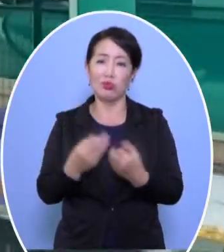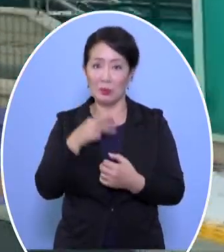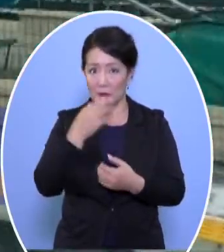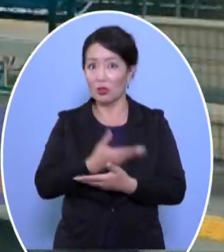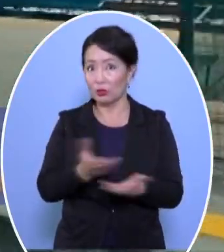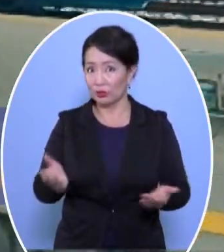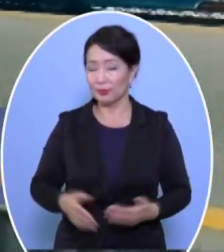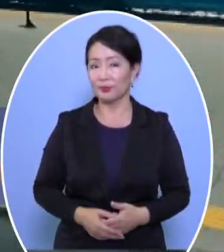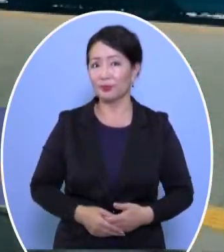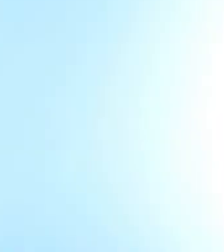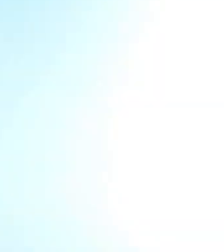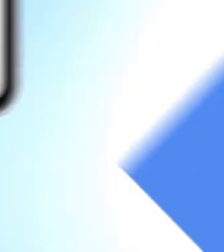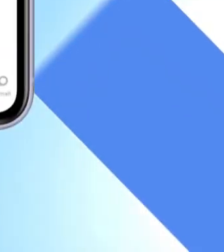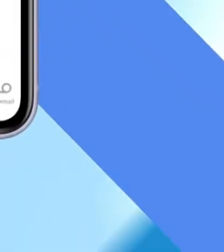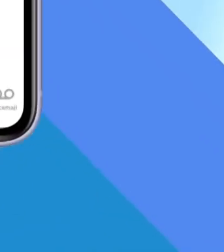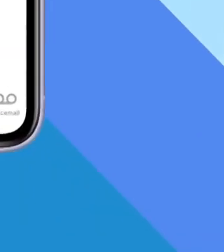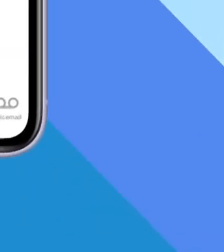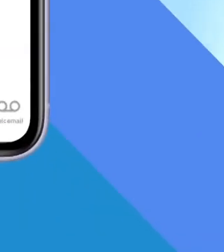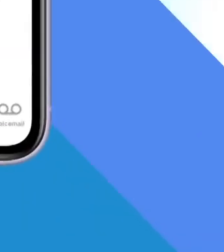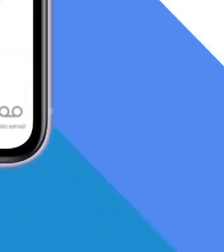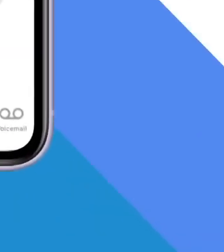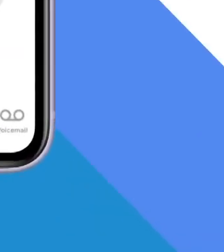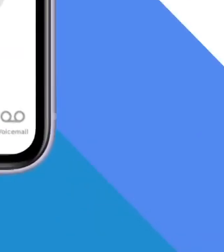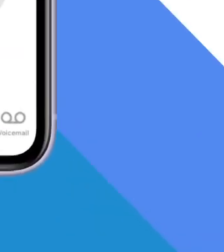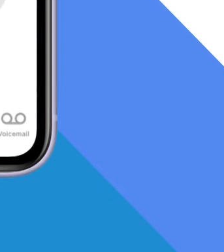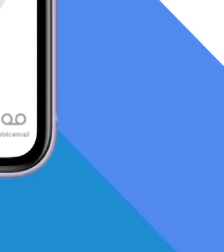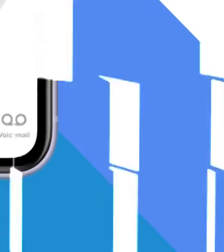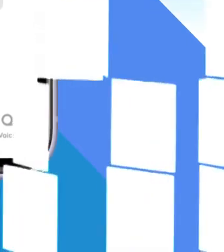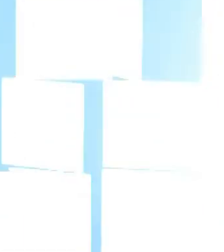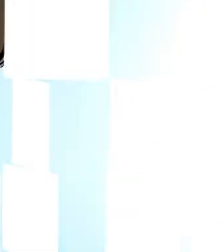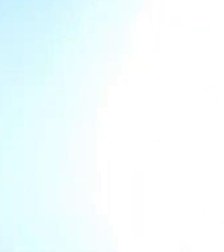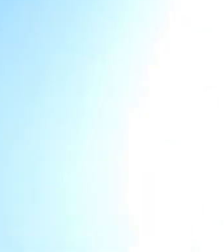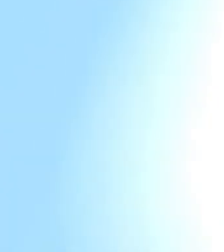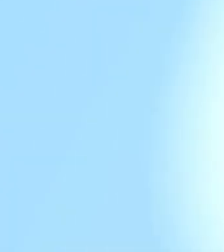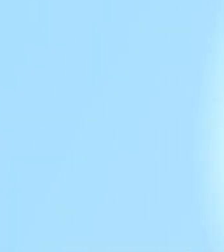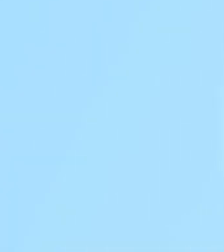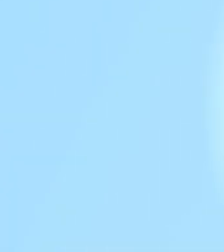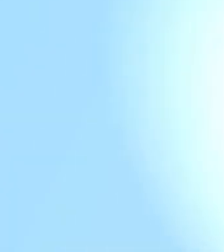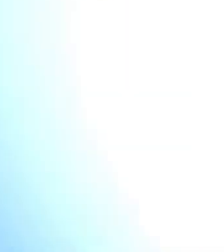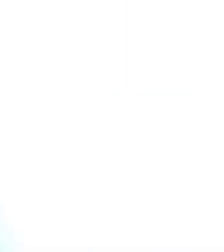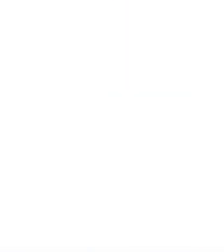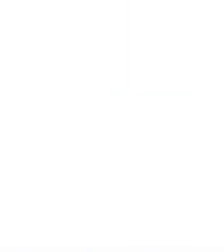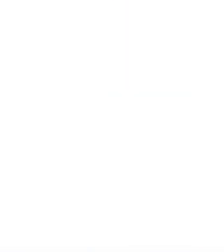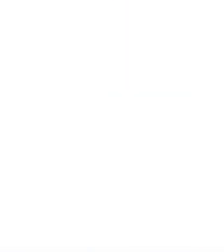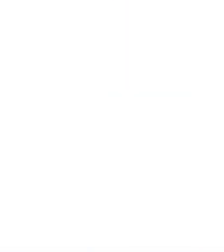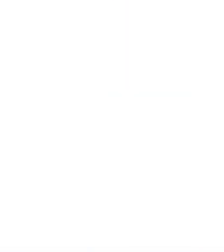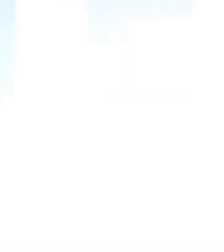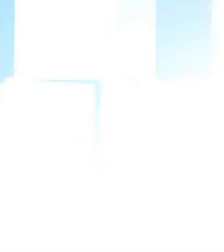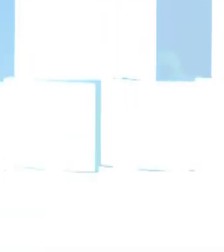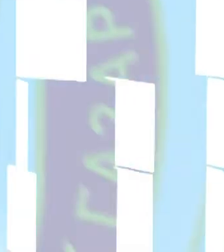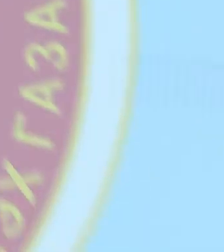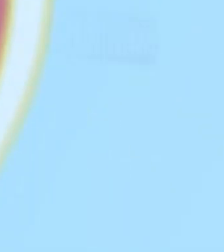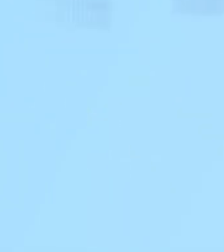цомогтлолд орсон гэж мэдгджээ. Омдол мэдээлэл хүлэн авах тус 110. Нууцыг чанлан